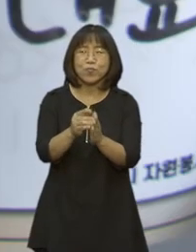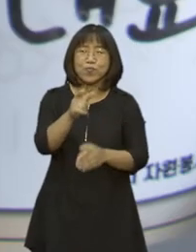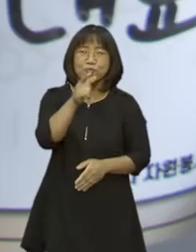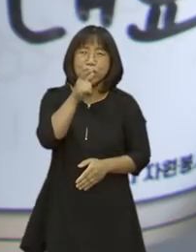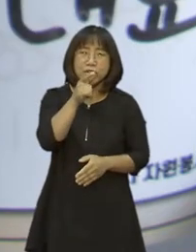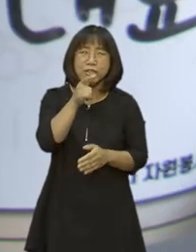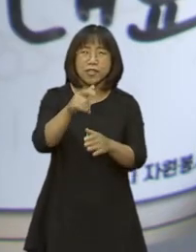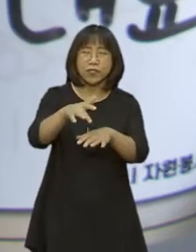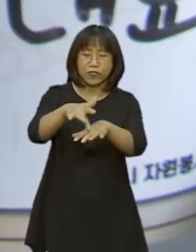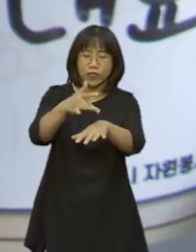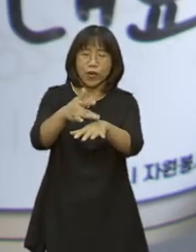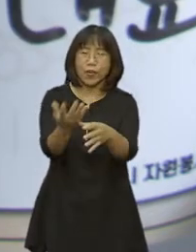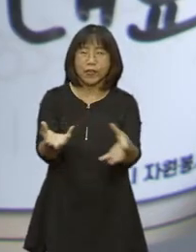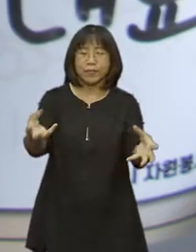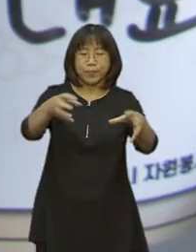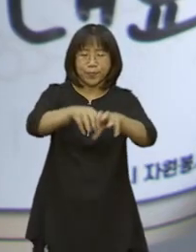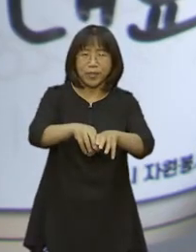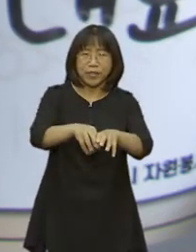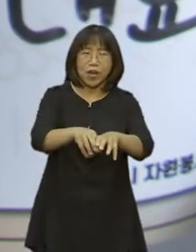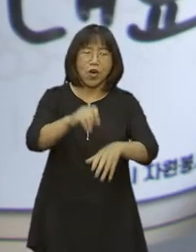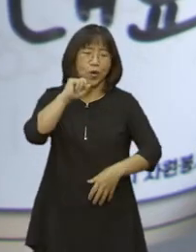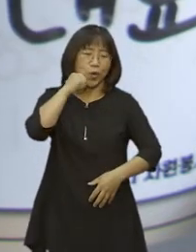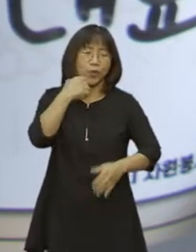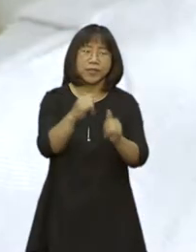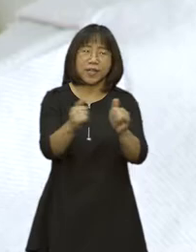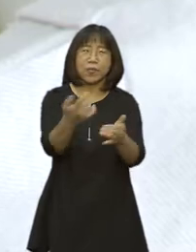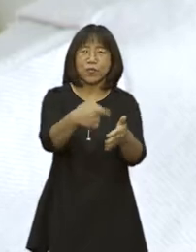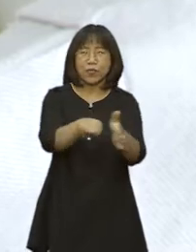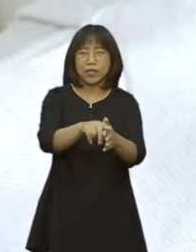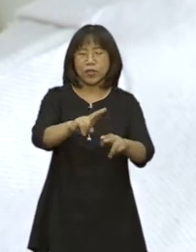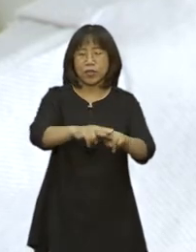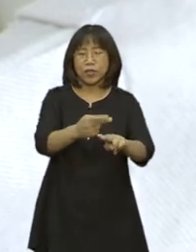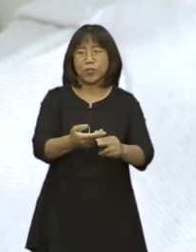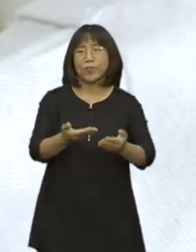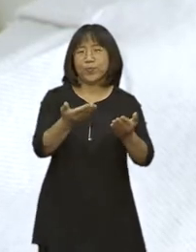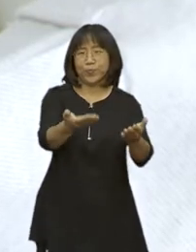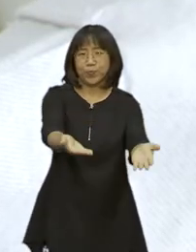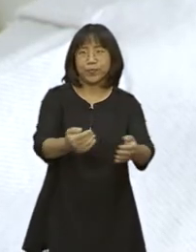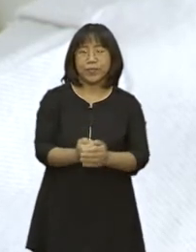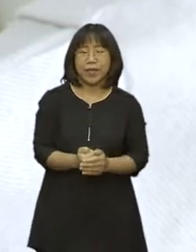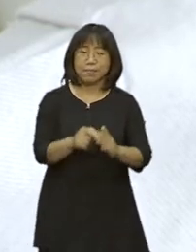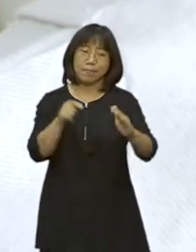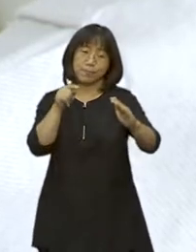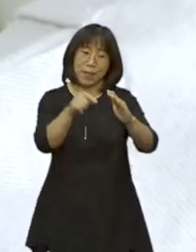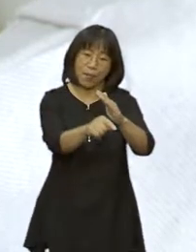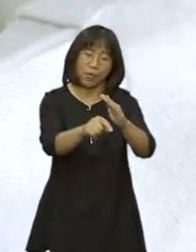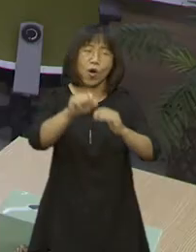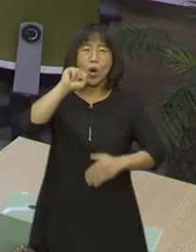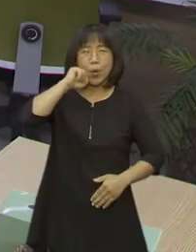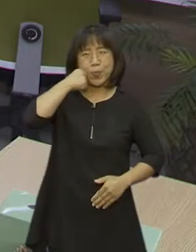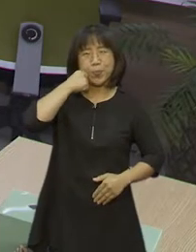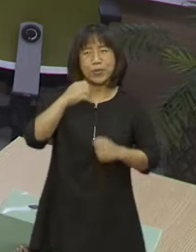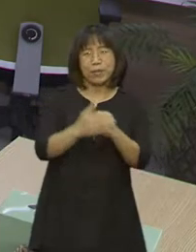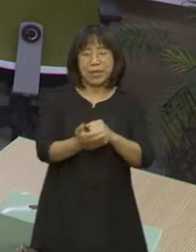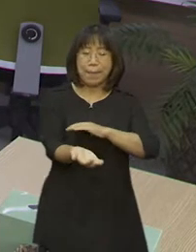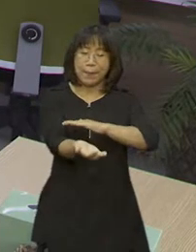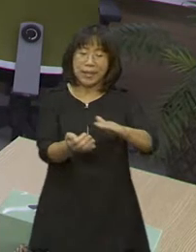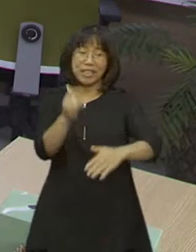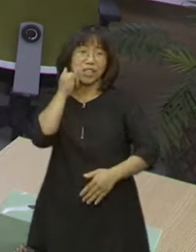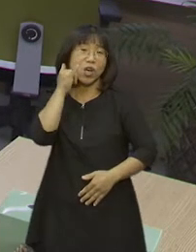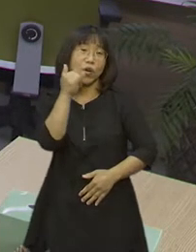등을 담아 응원의 메시지와 함께 비대면으로 취약계층에게 전달됩니다. 예전처럼 방문할 수